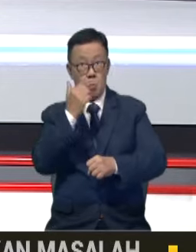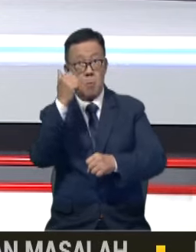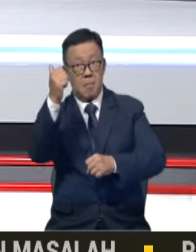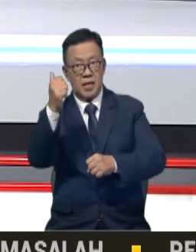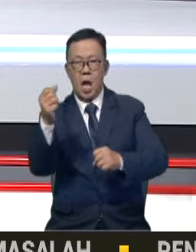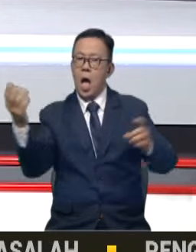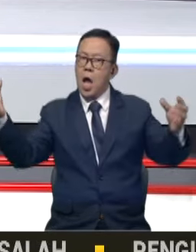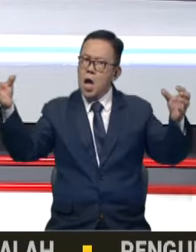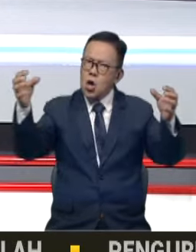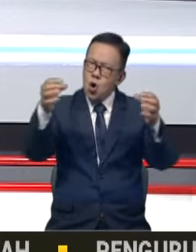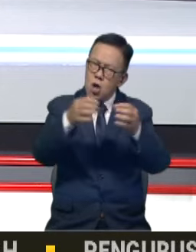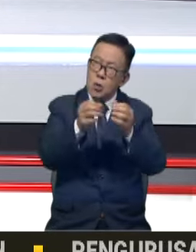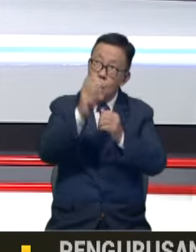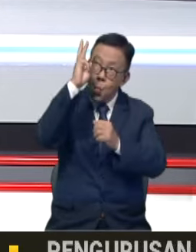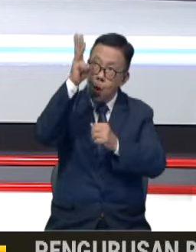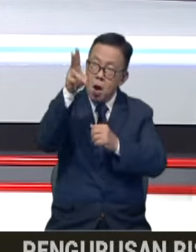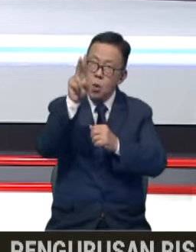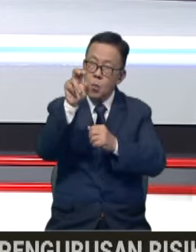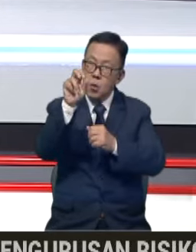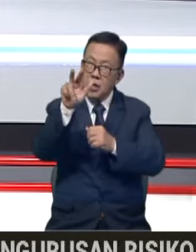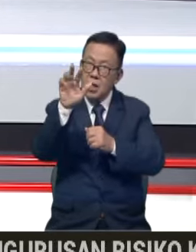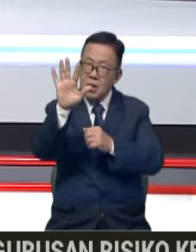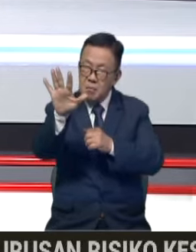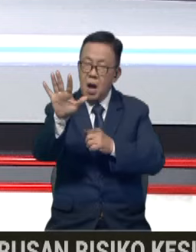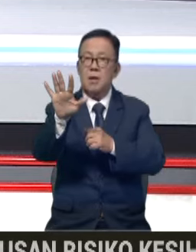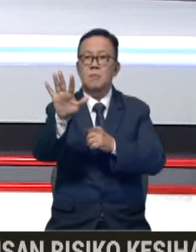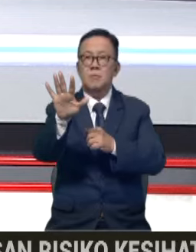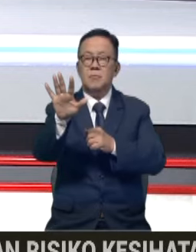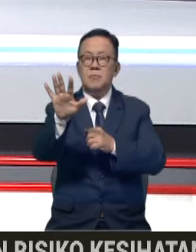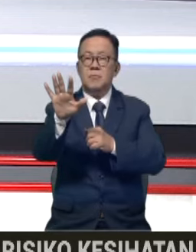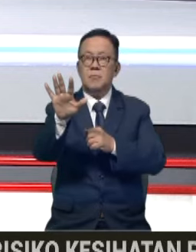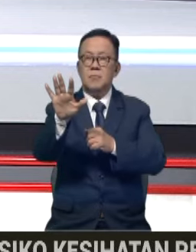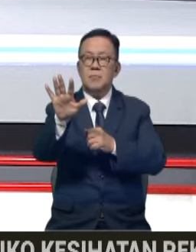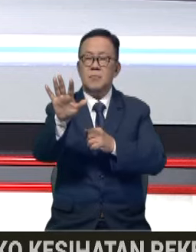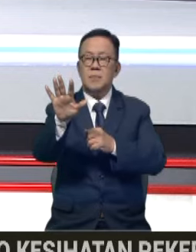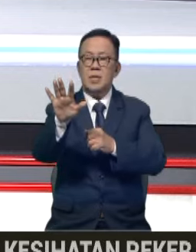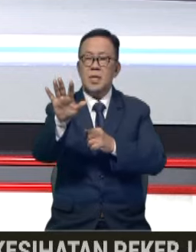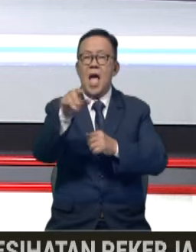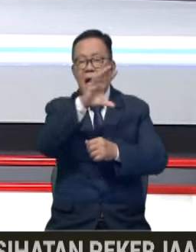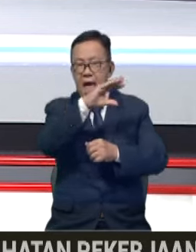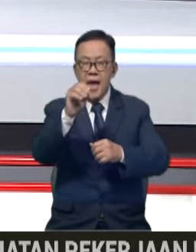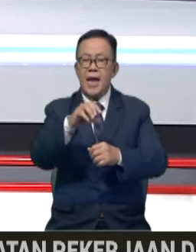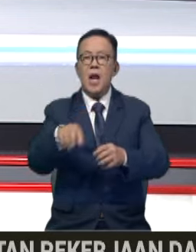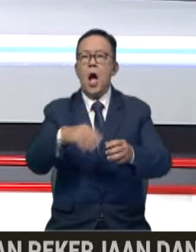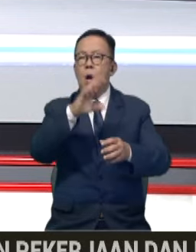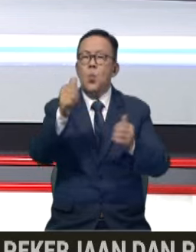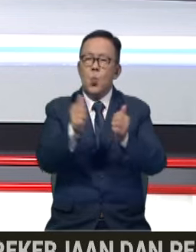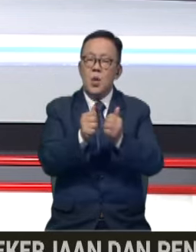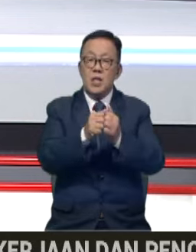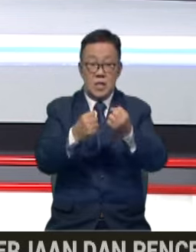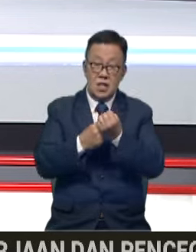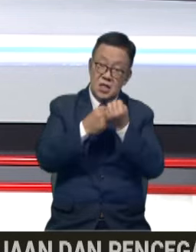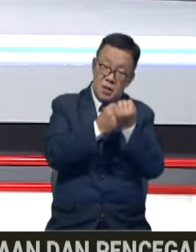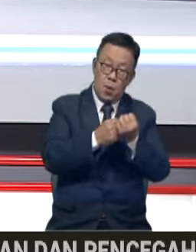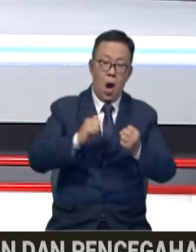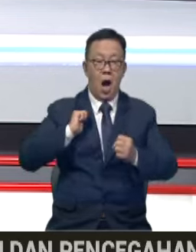2035. Ketua kampung juga perlu berganding bahu dalam merancang dan melaksanakan projek dan aktiviti dengan sokongan dan kerjasama